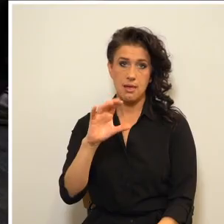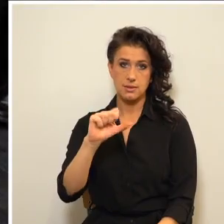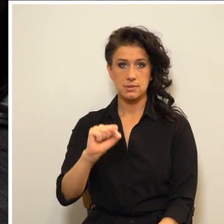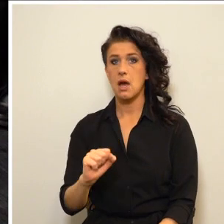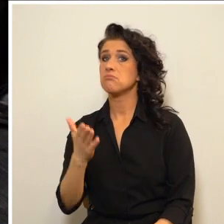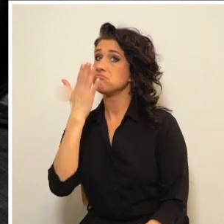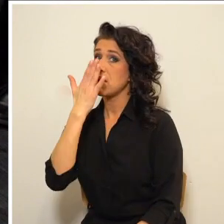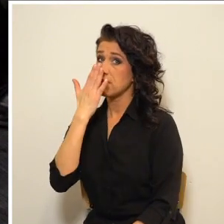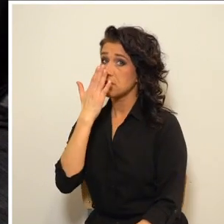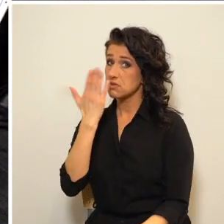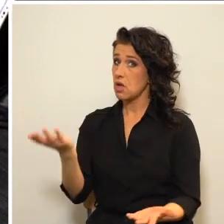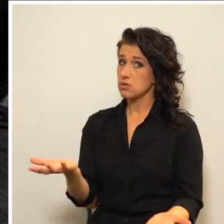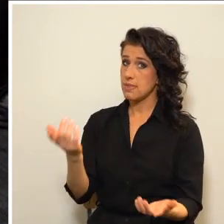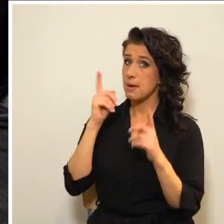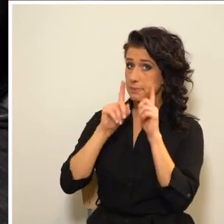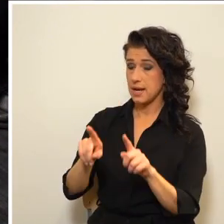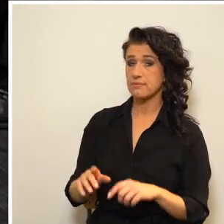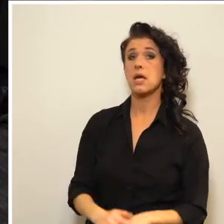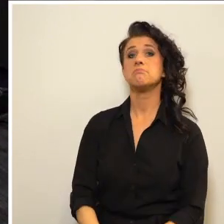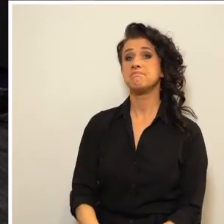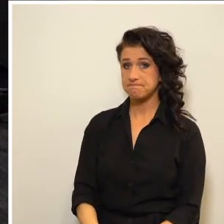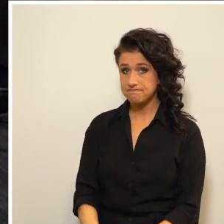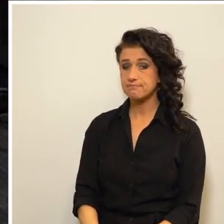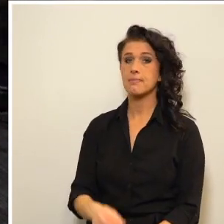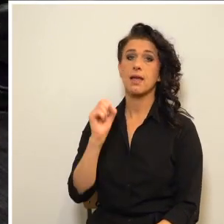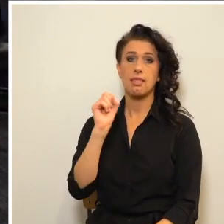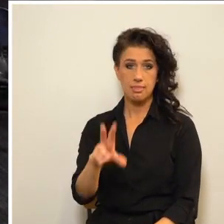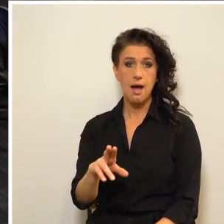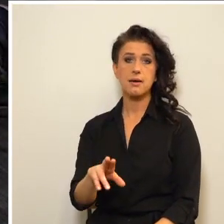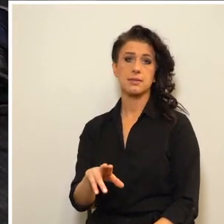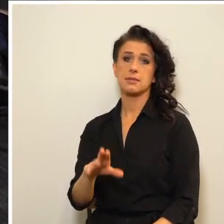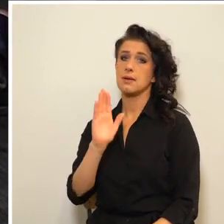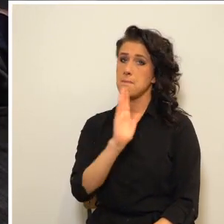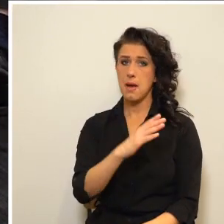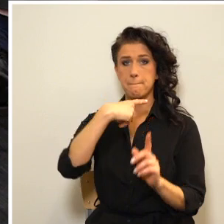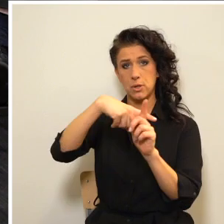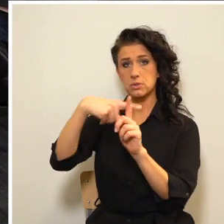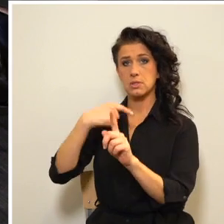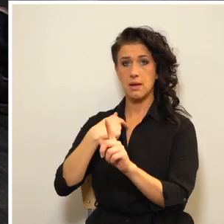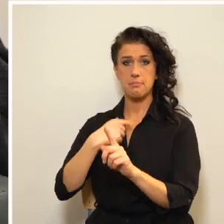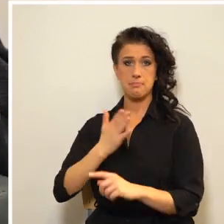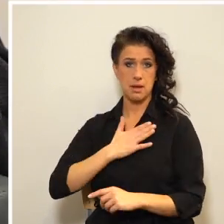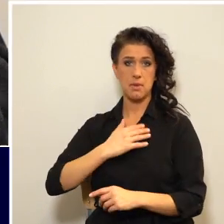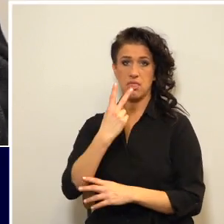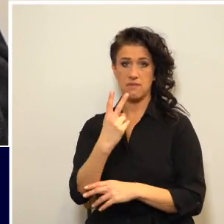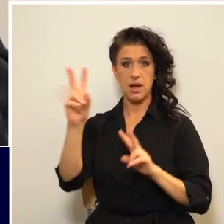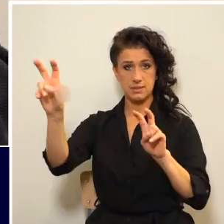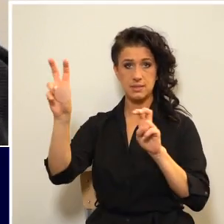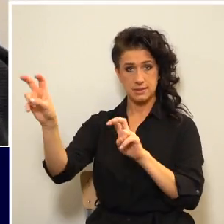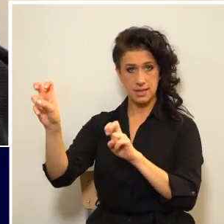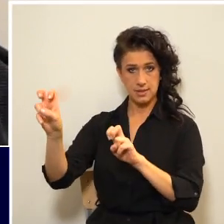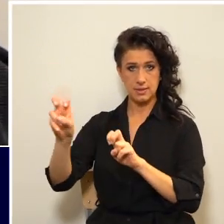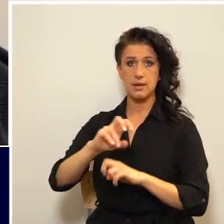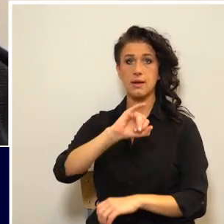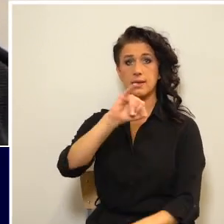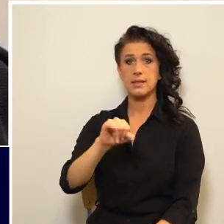tak rzeczywistości jest tak właśnie że ma jednoznacznie pozytywny Ja nawet przyniosłem takie dwa cytaty Świętego Jana